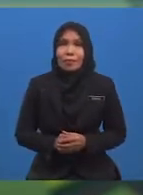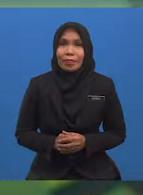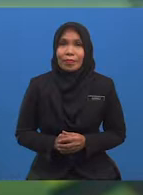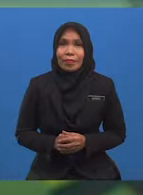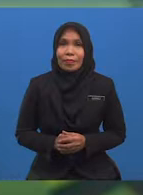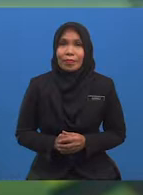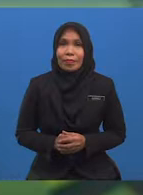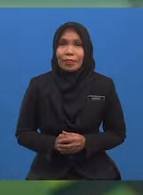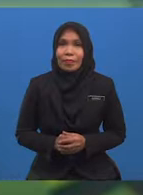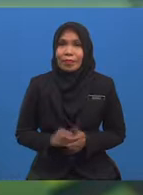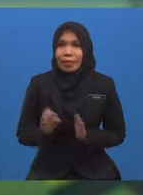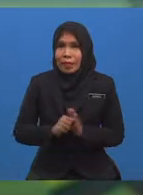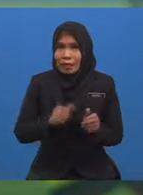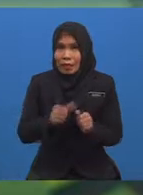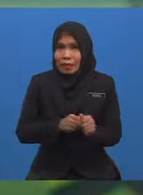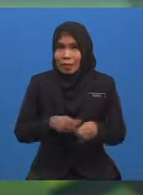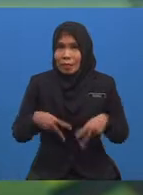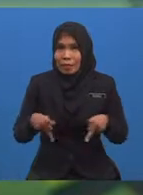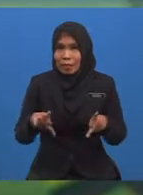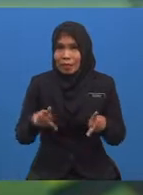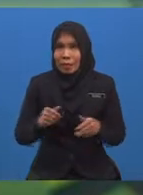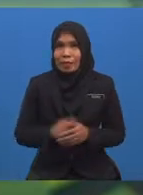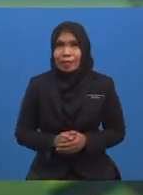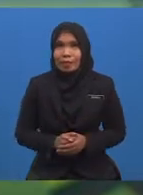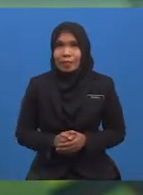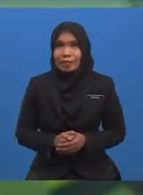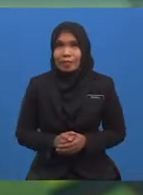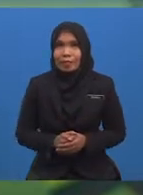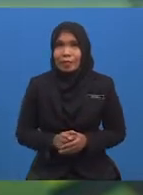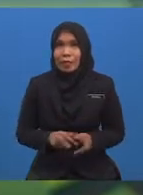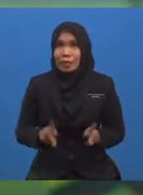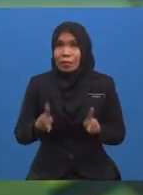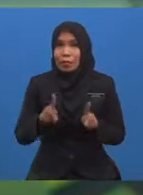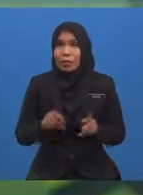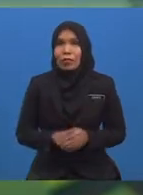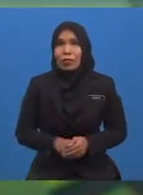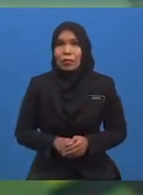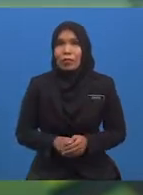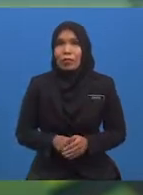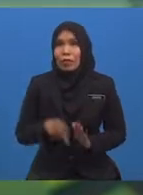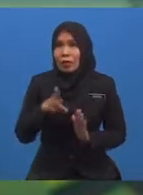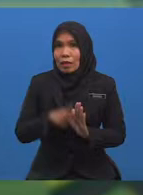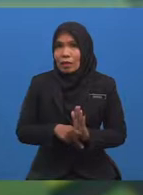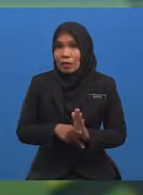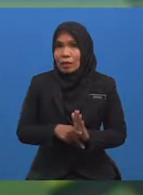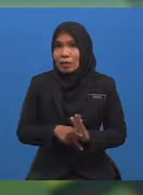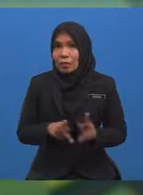kan? Setiap proses tumbesaran memerlukan keperluan asas untuk